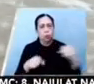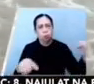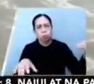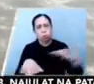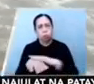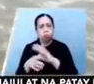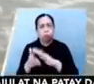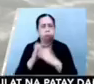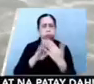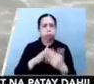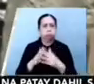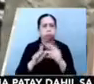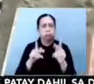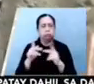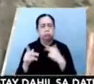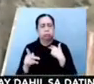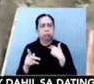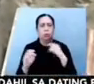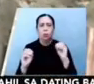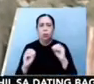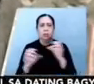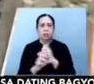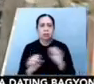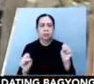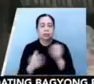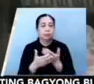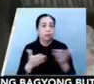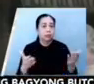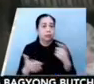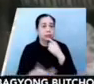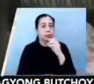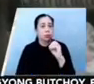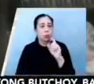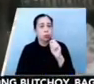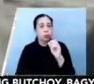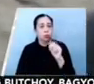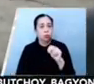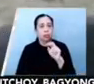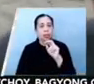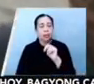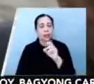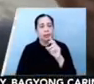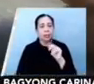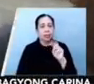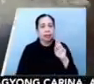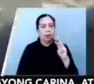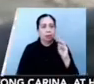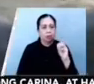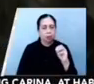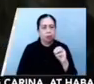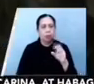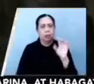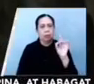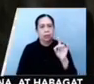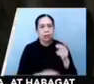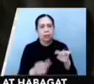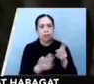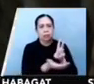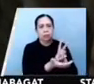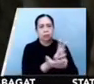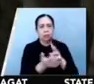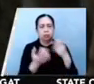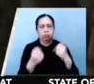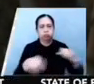residente walang naisalbang gamit. Ayon sa Oton MDRRMO, 8 barangay sa bayan ang apektado ng malalakas na alon at baha.